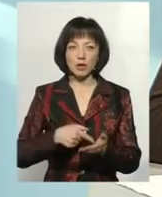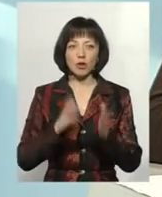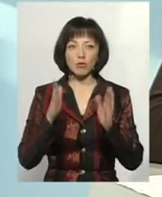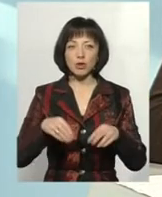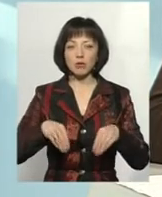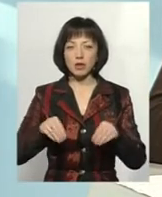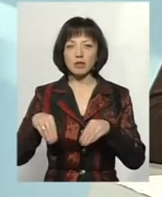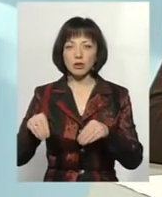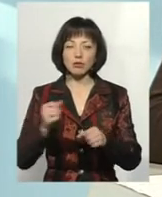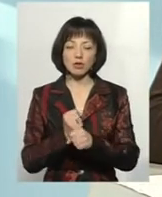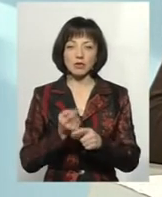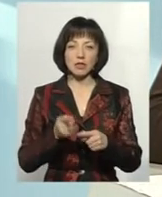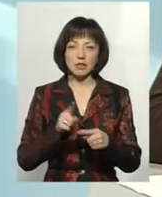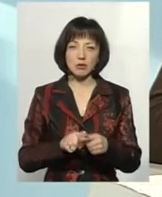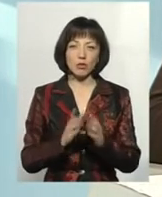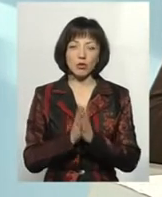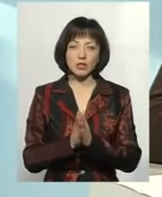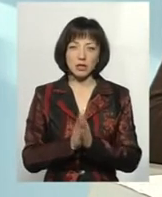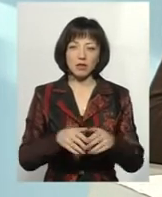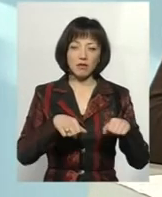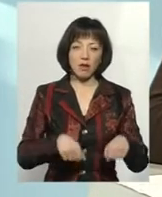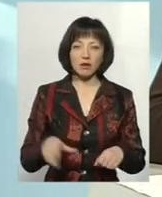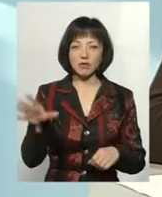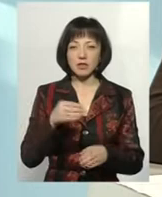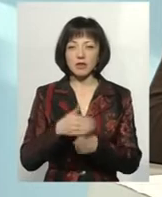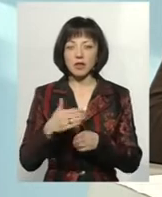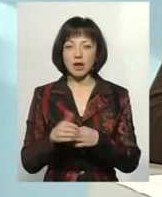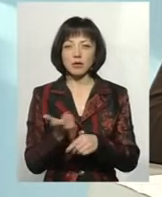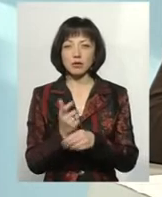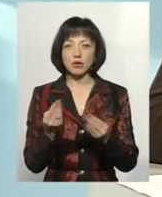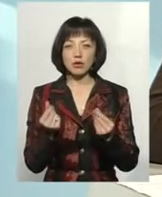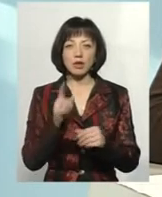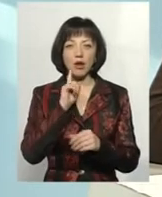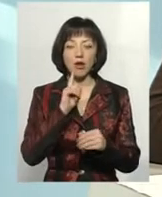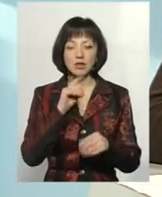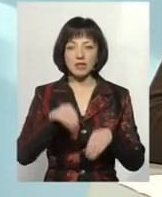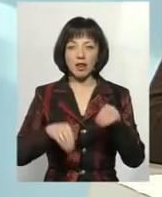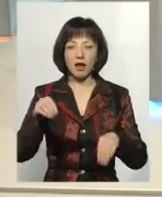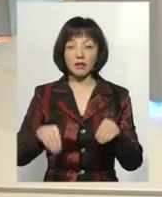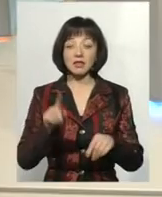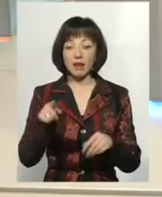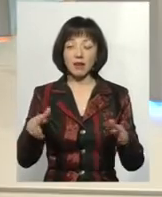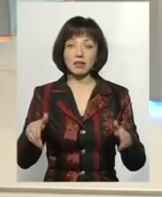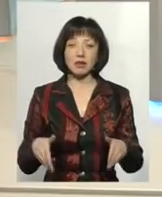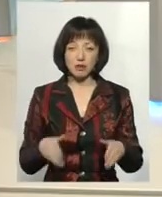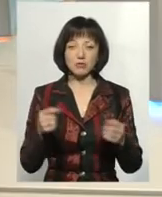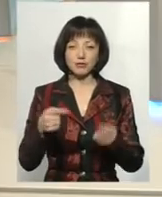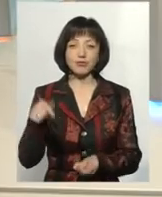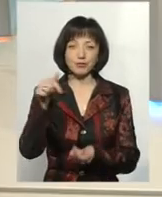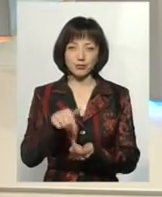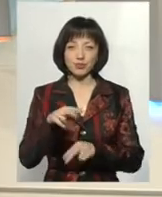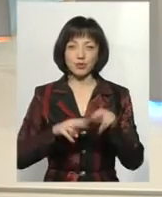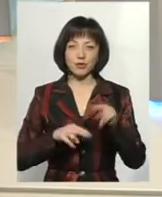насаджувати, будемо працювати над цим і просити владу всіх виділяти більше коштів на озеленення. Але саме та діляночка підлягає,